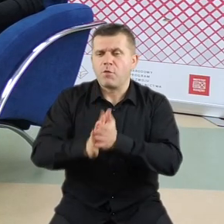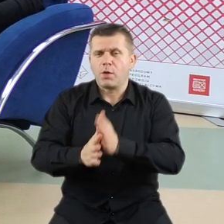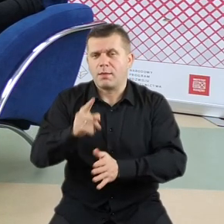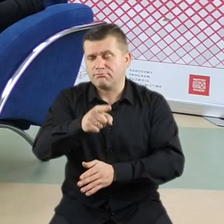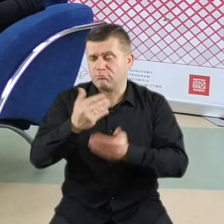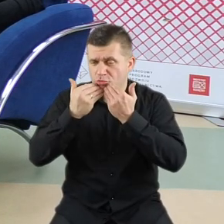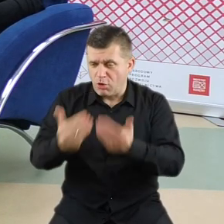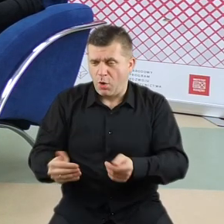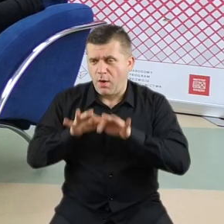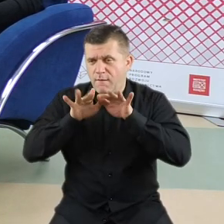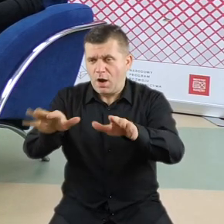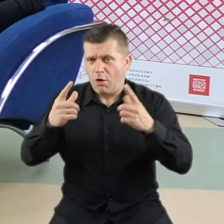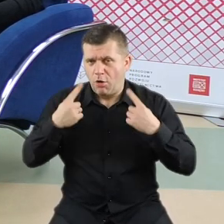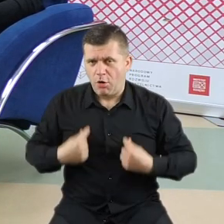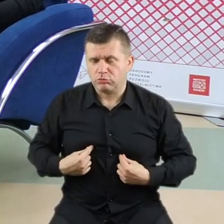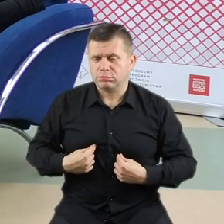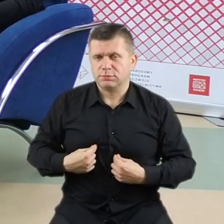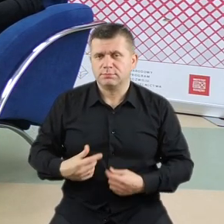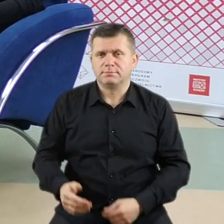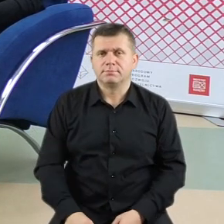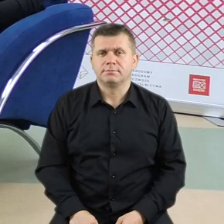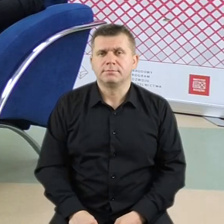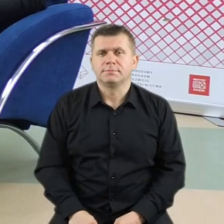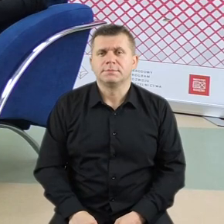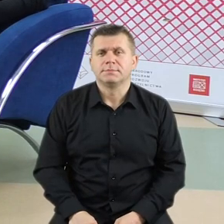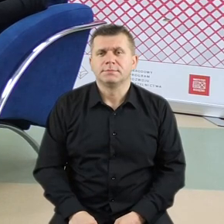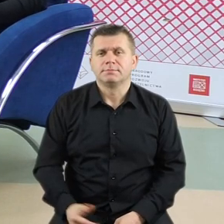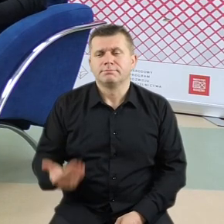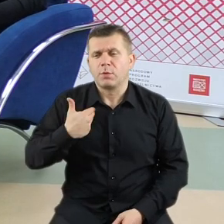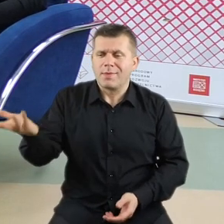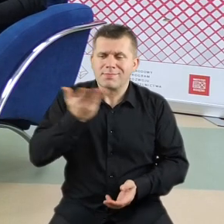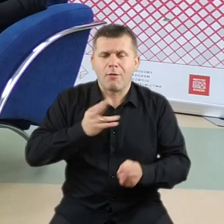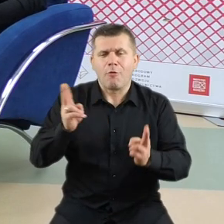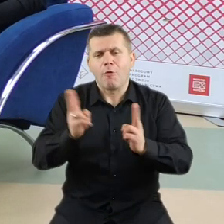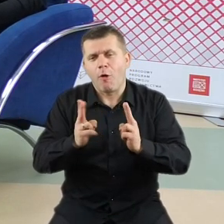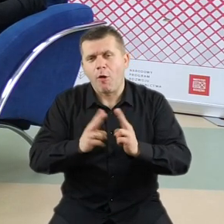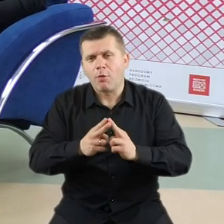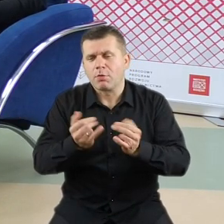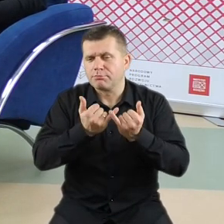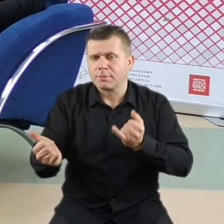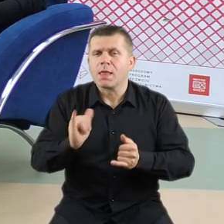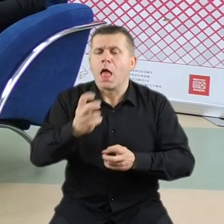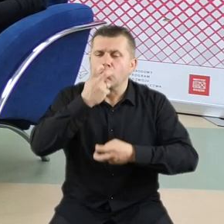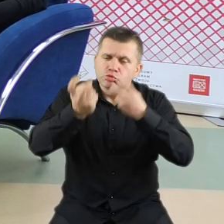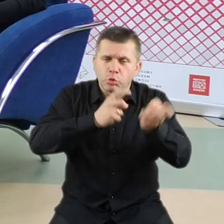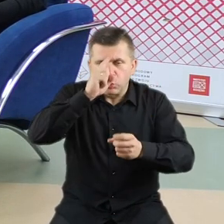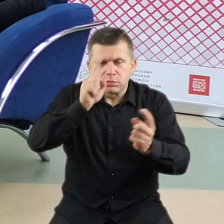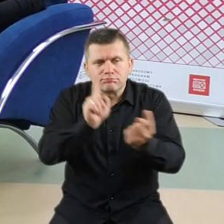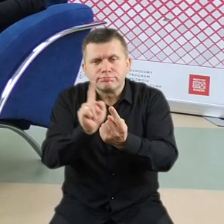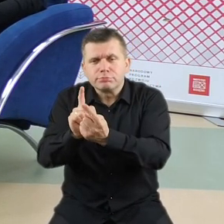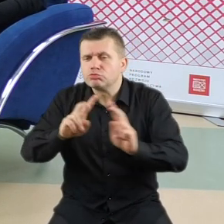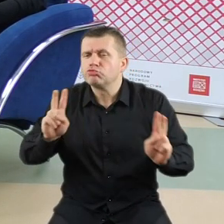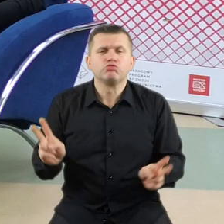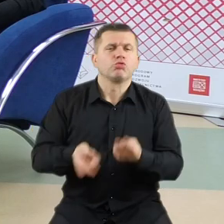wielu osobom, które naraiły ci, mówiąc kolokwialnie, kontakty. No właśnie, jak szukałaś tych ludzi, jak do